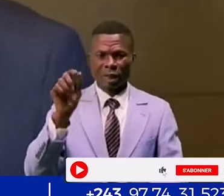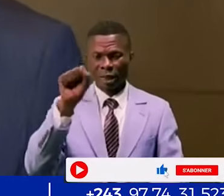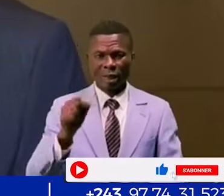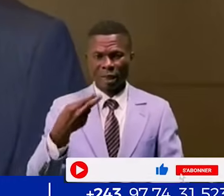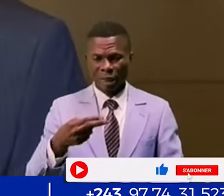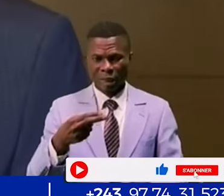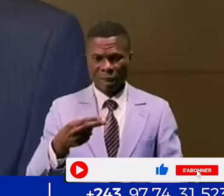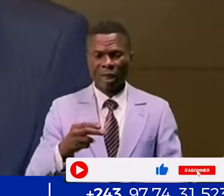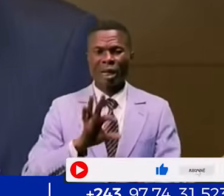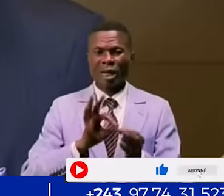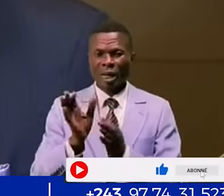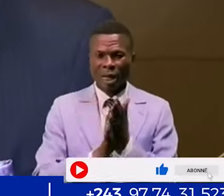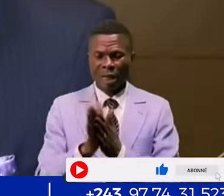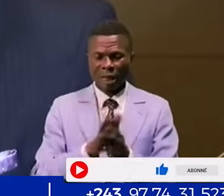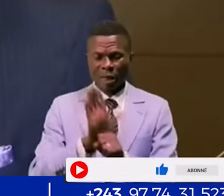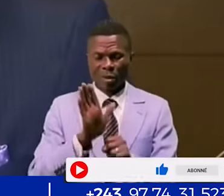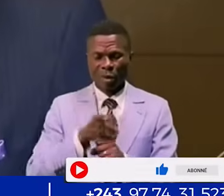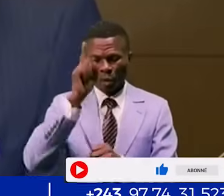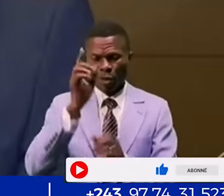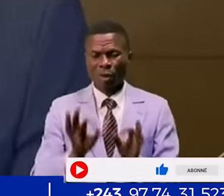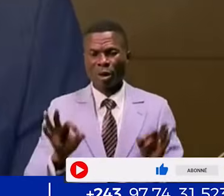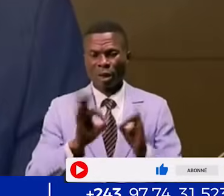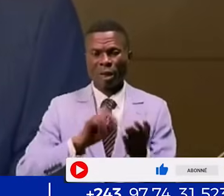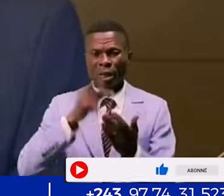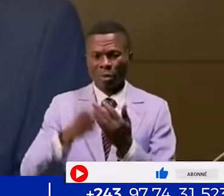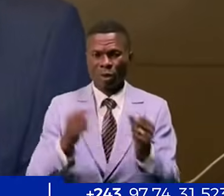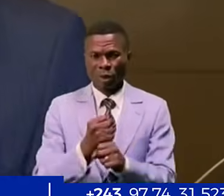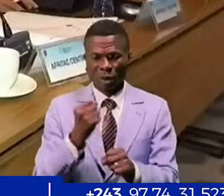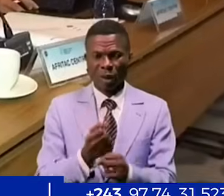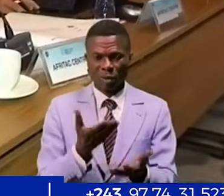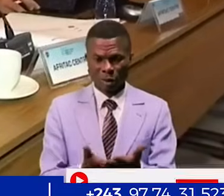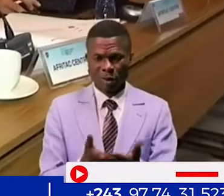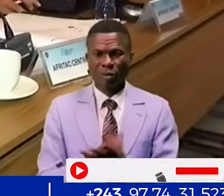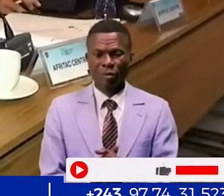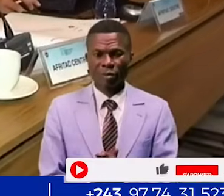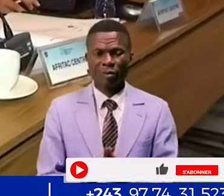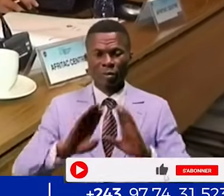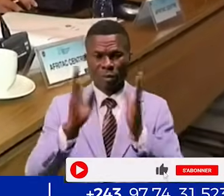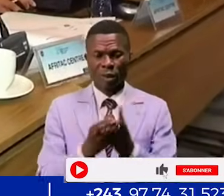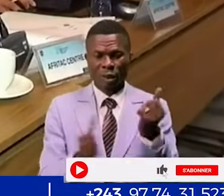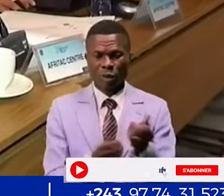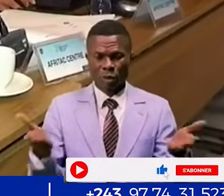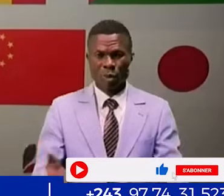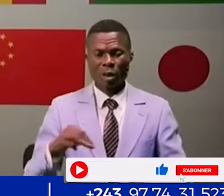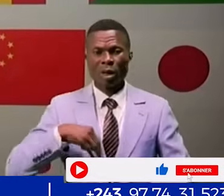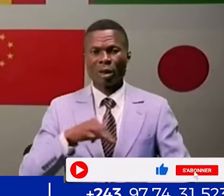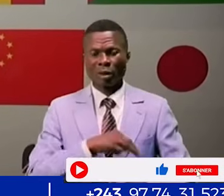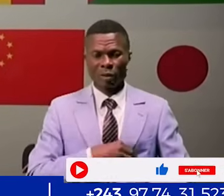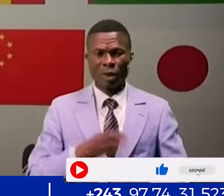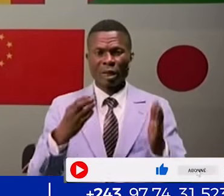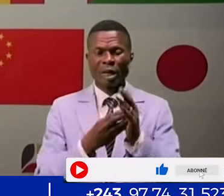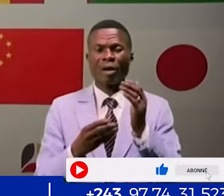compte des nouvelles thématiques prioritaires dans le programme de travail d'Afritac Centre. Les participants membres, dont les